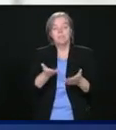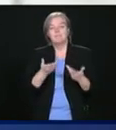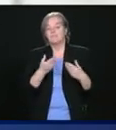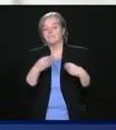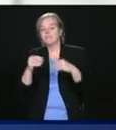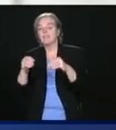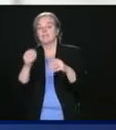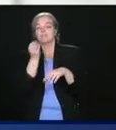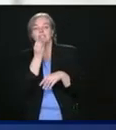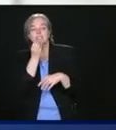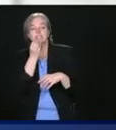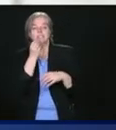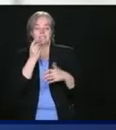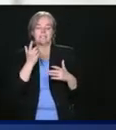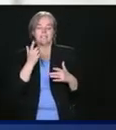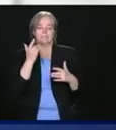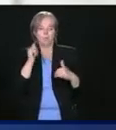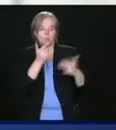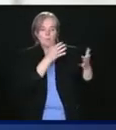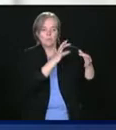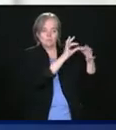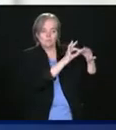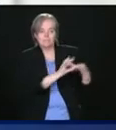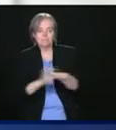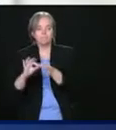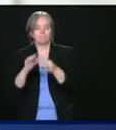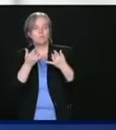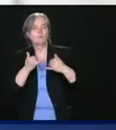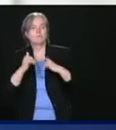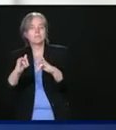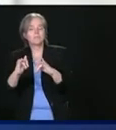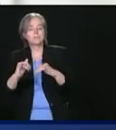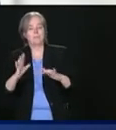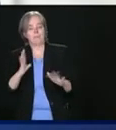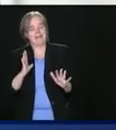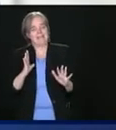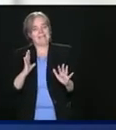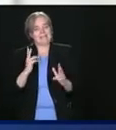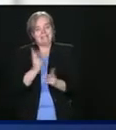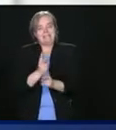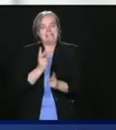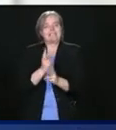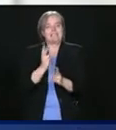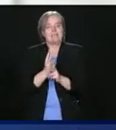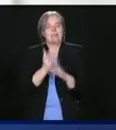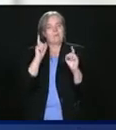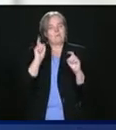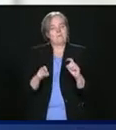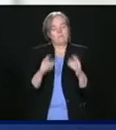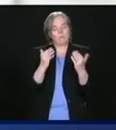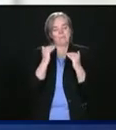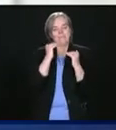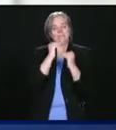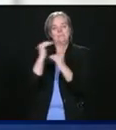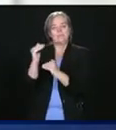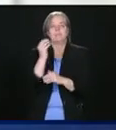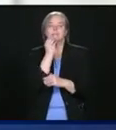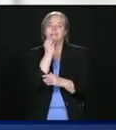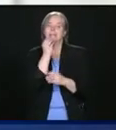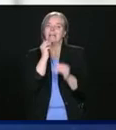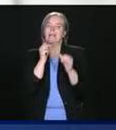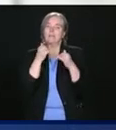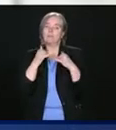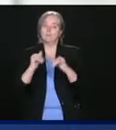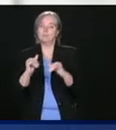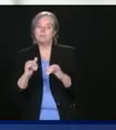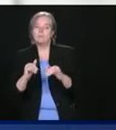des aliments aux Canadiens. Et on doit s'assurer qu'on a une sécurité alimentaire, une stabilité alimentaire au Canada.